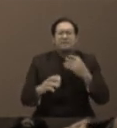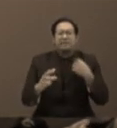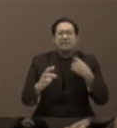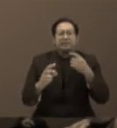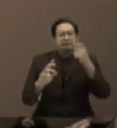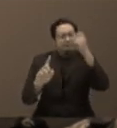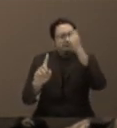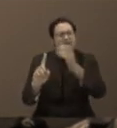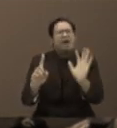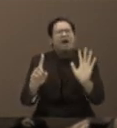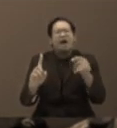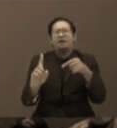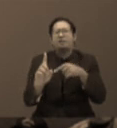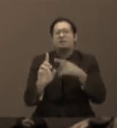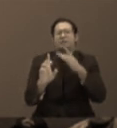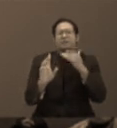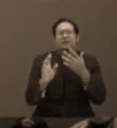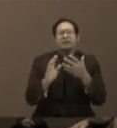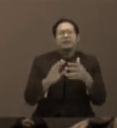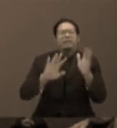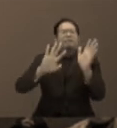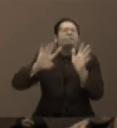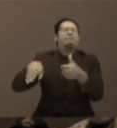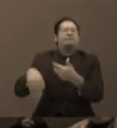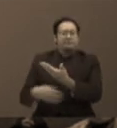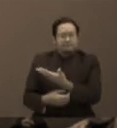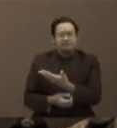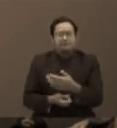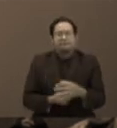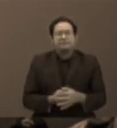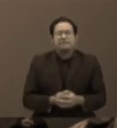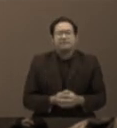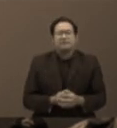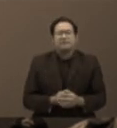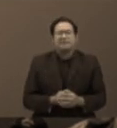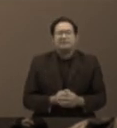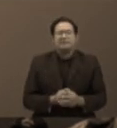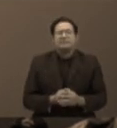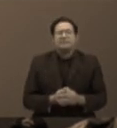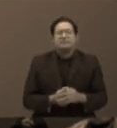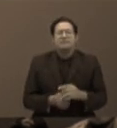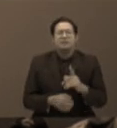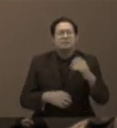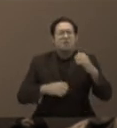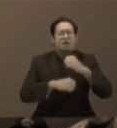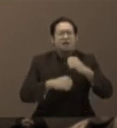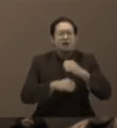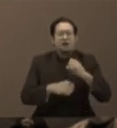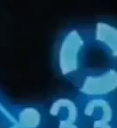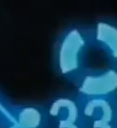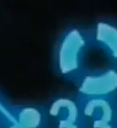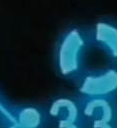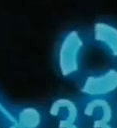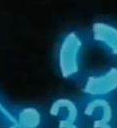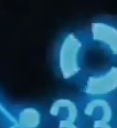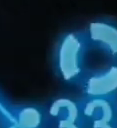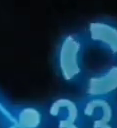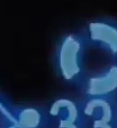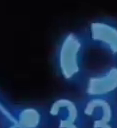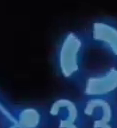dan termarjinalkan di emper emper pembinaan olahraga prestasi pada umumnya